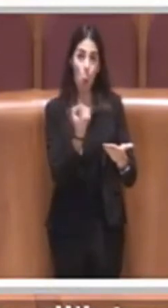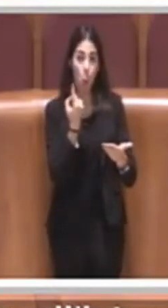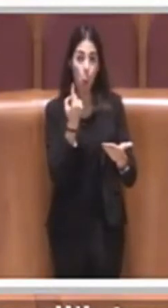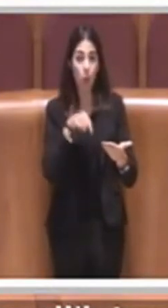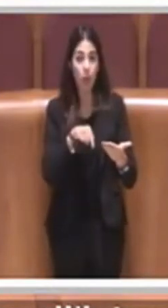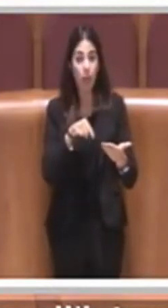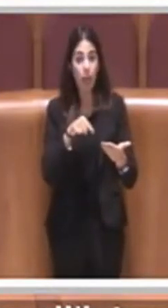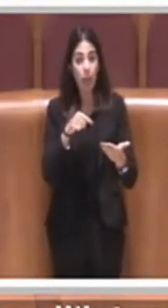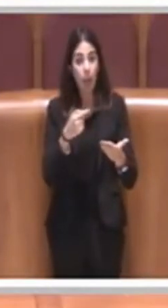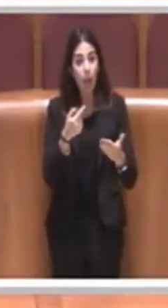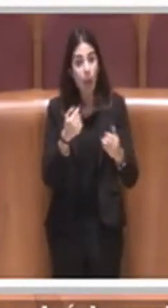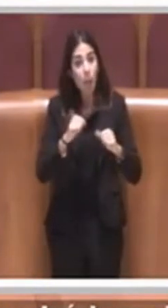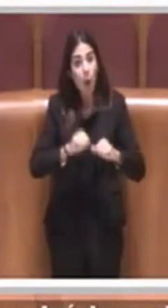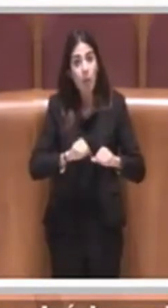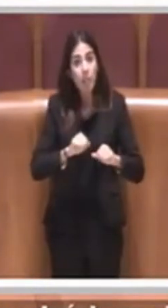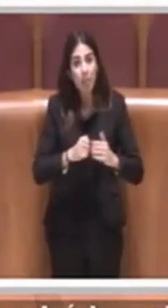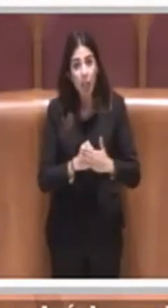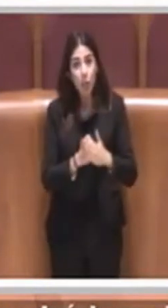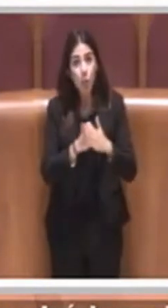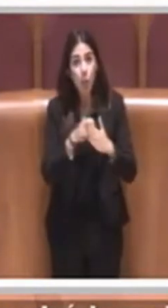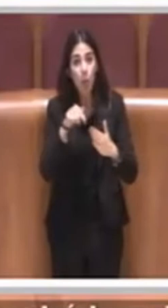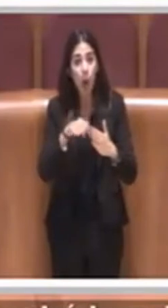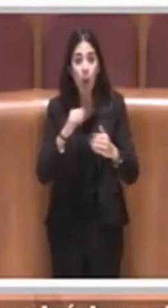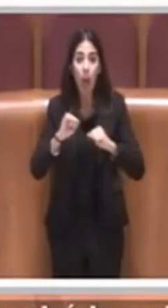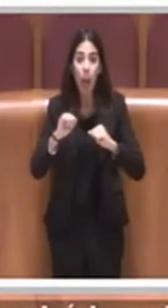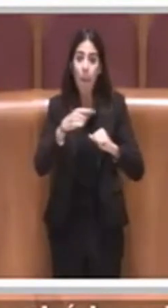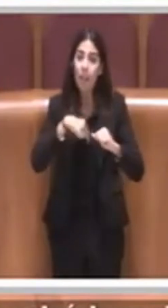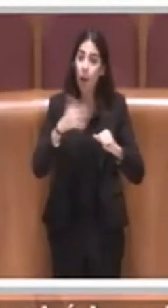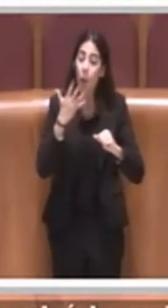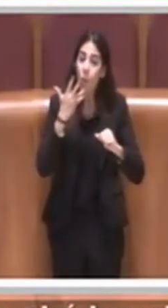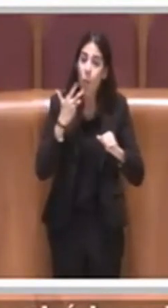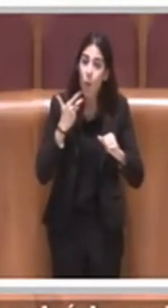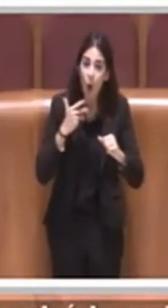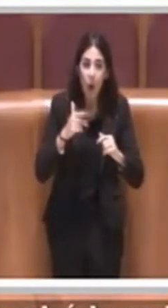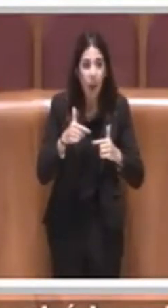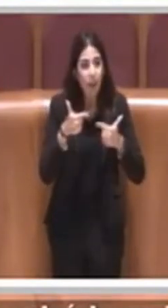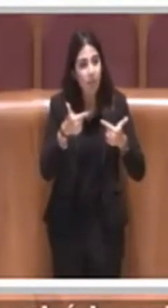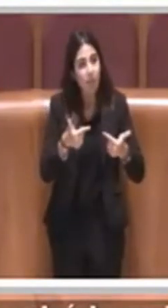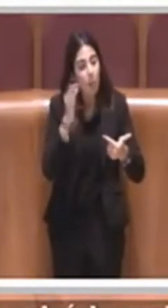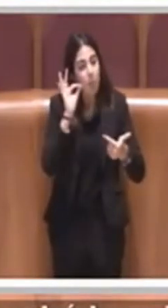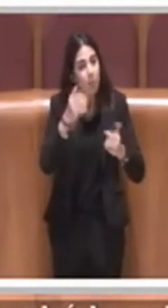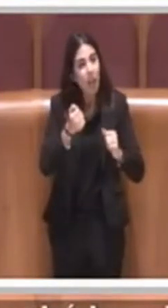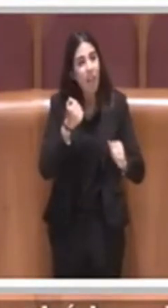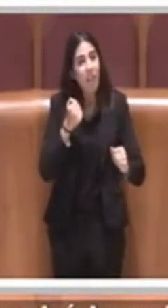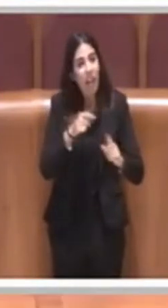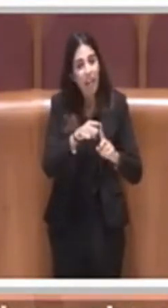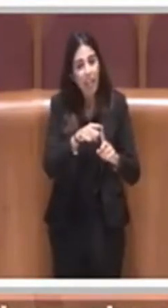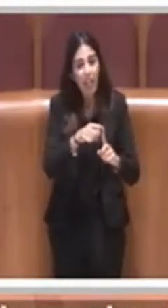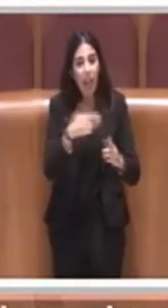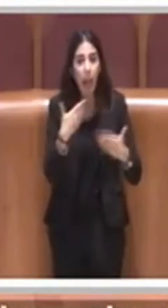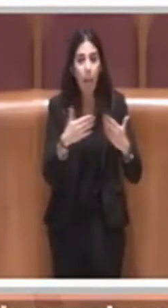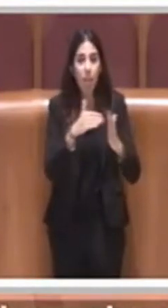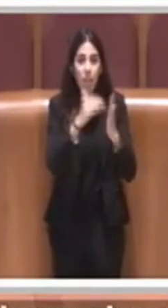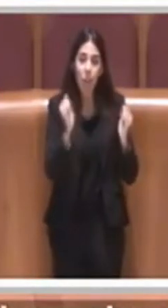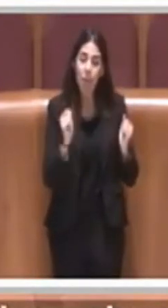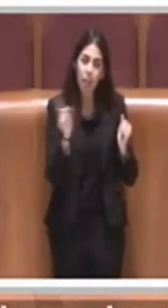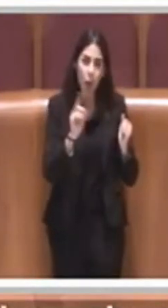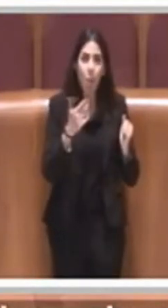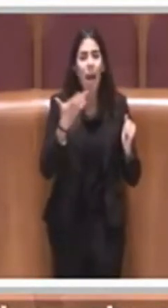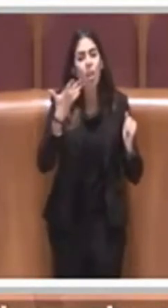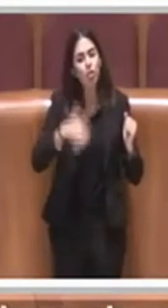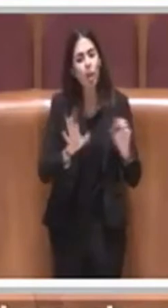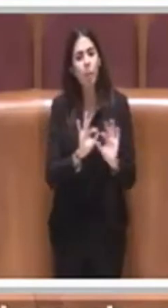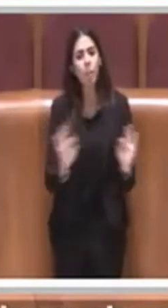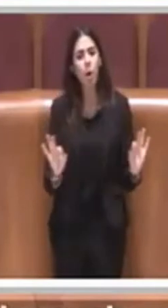amministrazione dovrà mettere in campo per prevenire l'emergenza abitativa, ma è una che già ha a disposizione e che pertanto